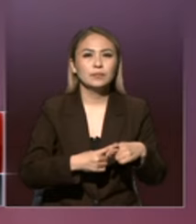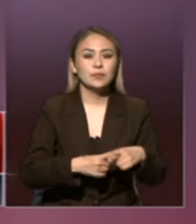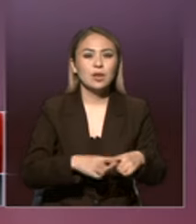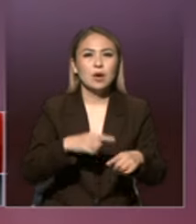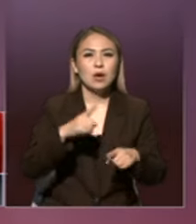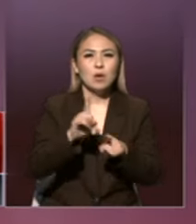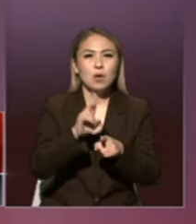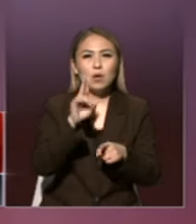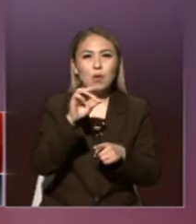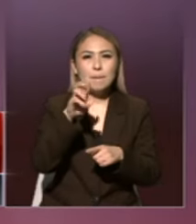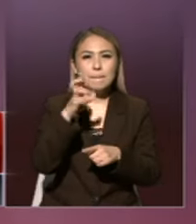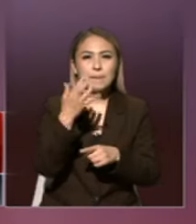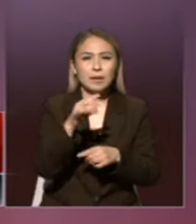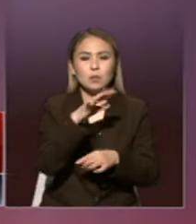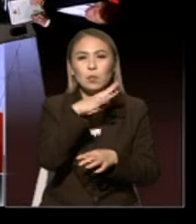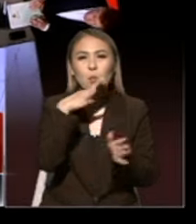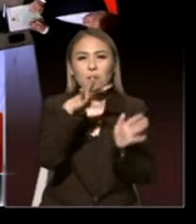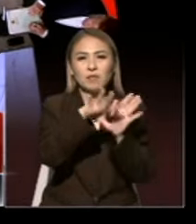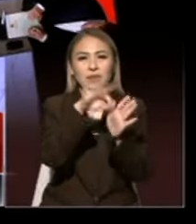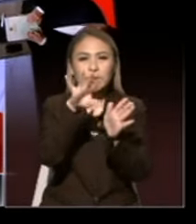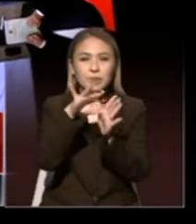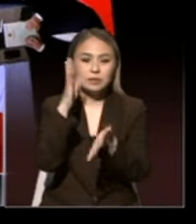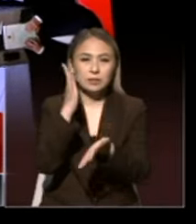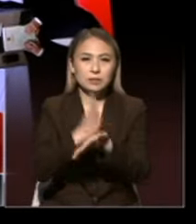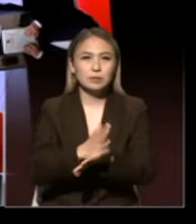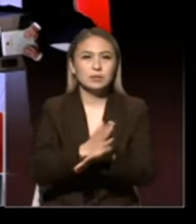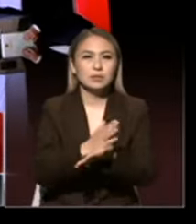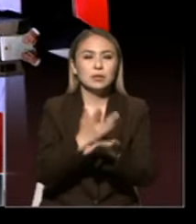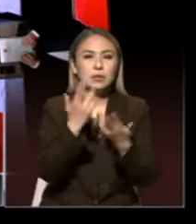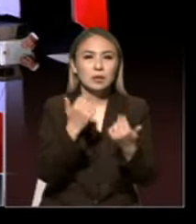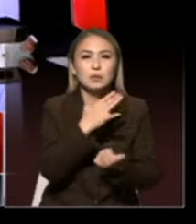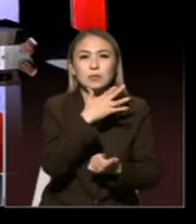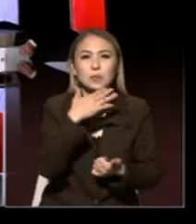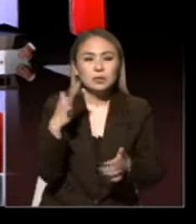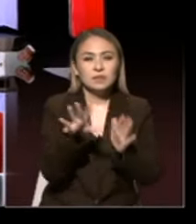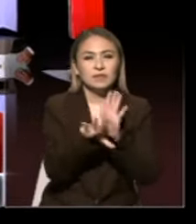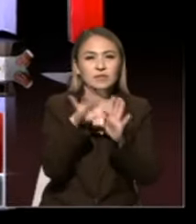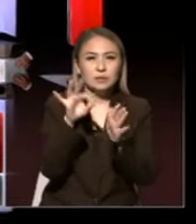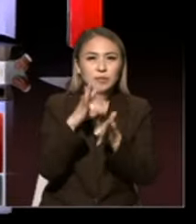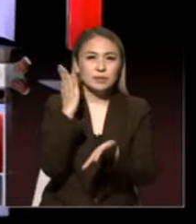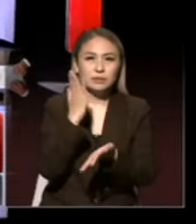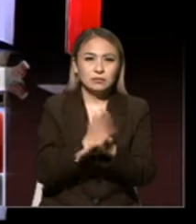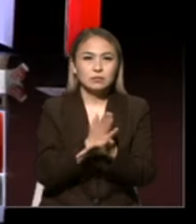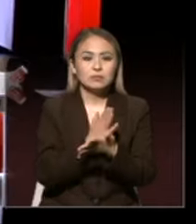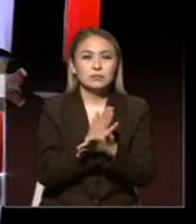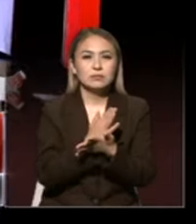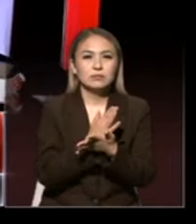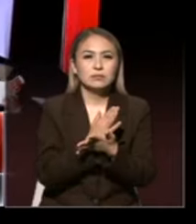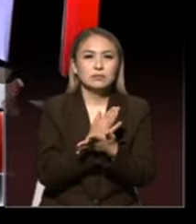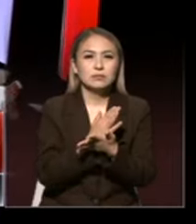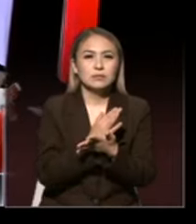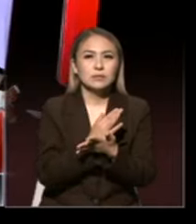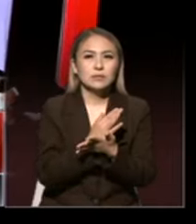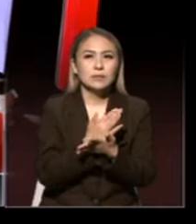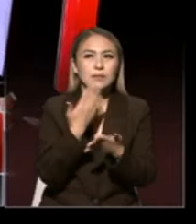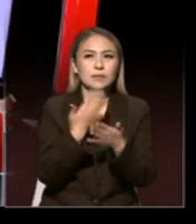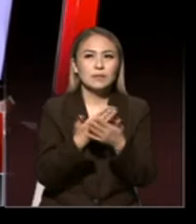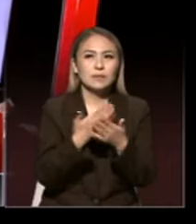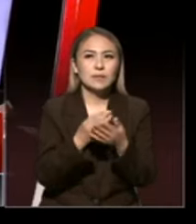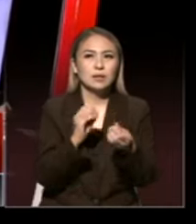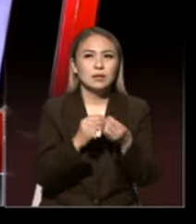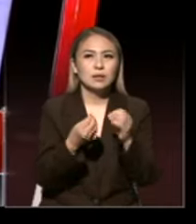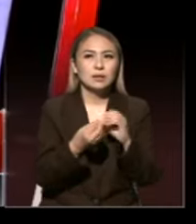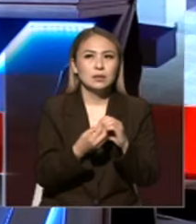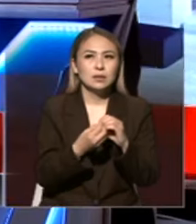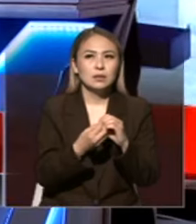Комбайнда солай, комбайнда бүгін таңда 5 бренді бар. Таңдау көп бүгінгі шаруаға. Бірақ бір мәселе бар да, енді қараңыз.